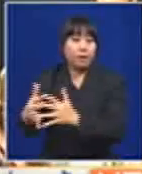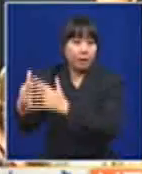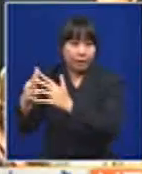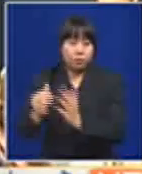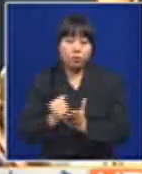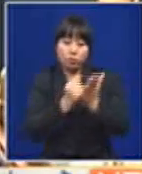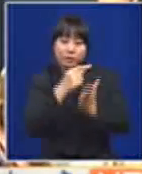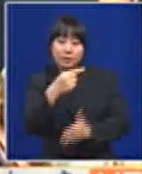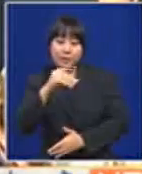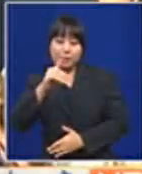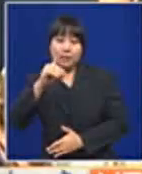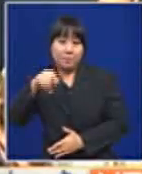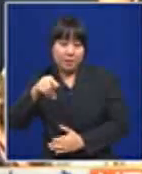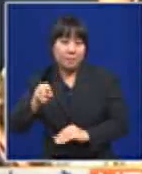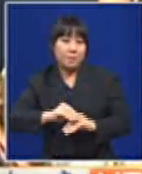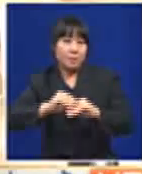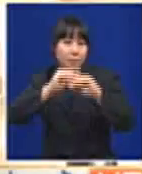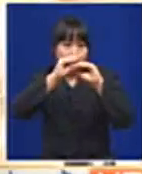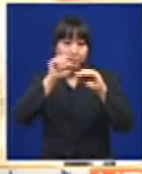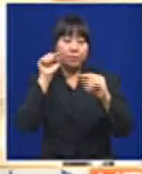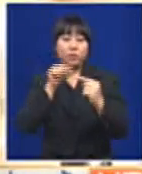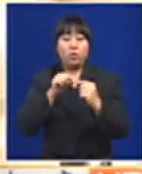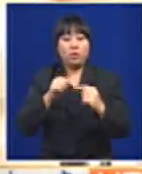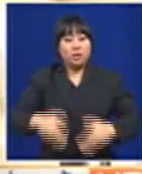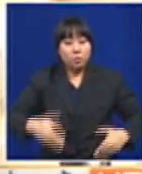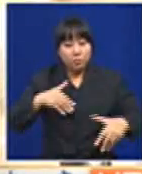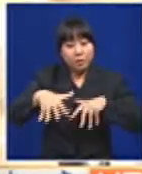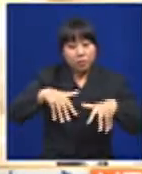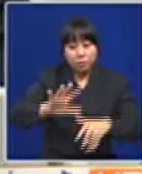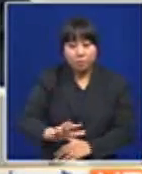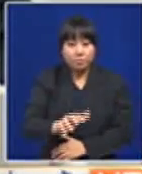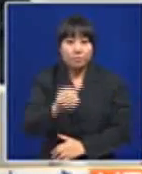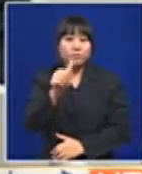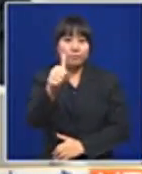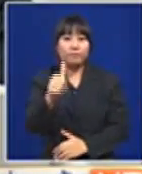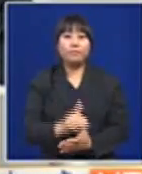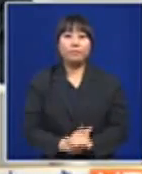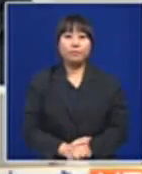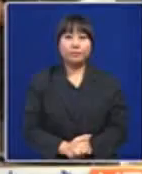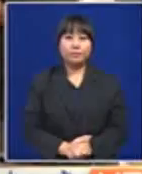ในภูมิภาคเติบโตขึ้นสามารถยกระดับความเป็นอยู่ของประชาชนในภูมิภาคได้ค่ะ